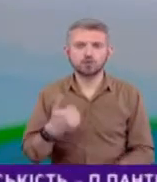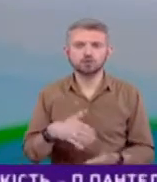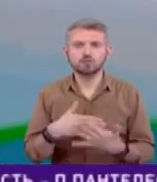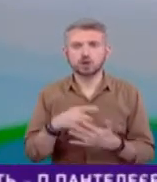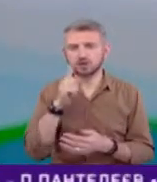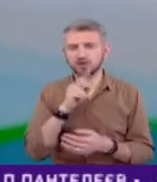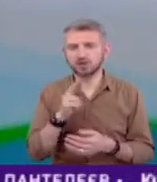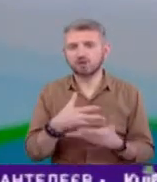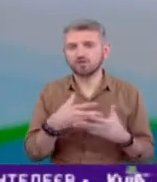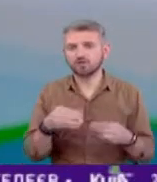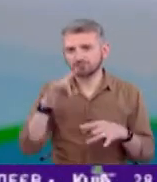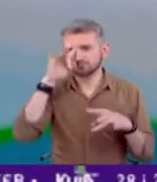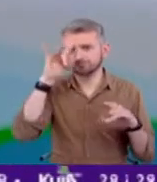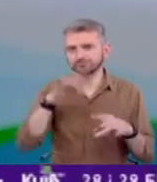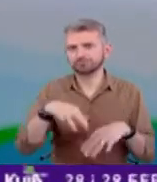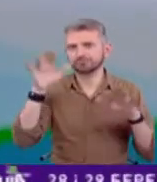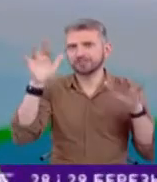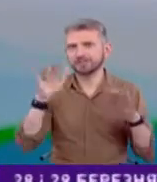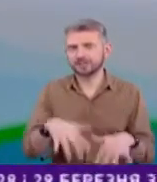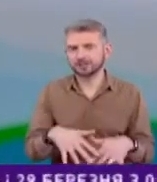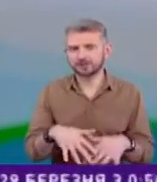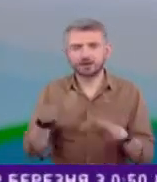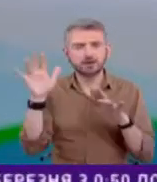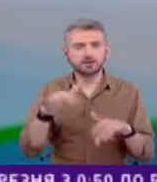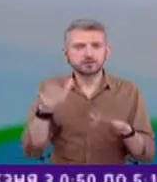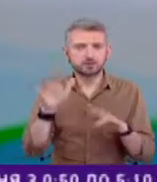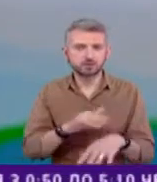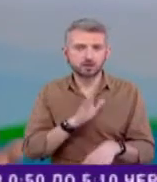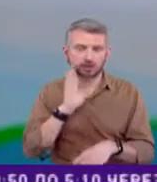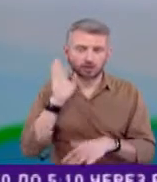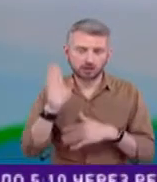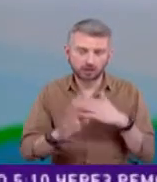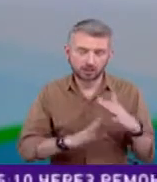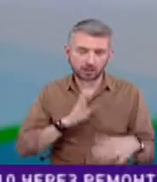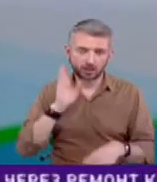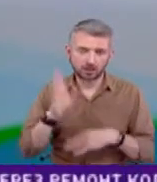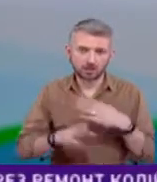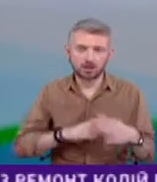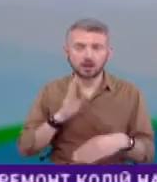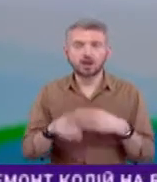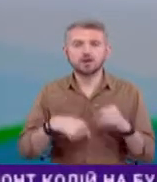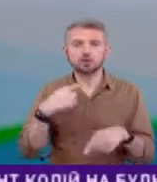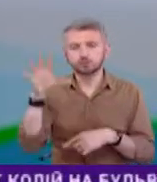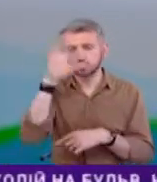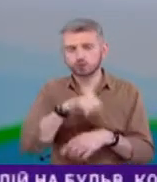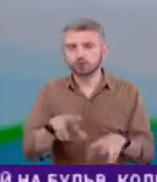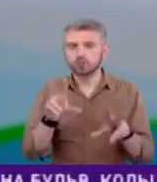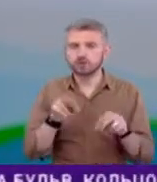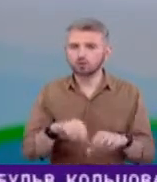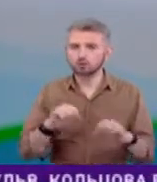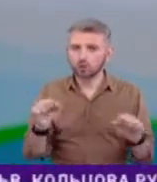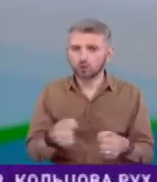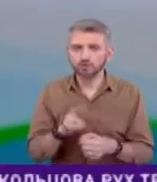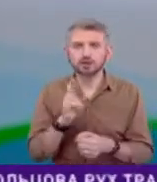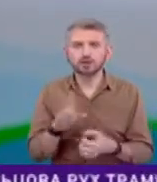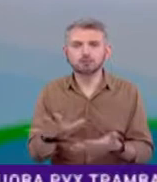місяць, як весна, і раптом сніг на голови киян. Сипало у столиці вночі, і вранці, і вдень, а наступної ночі обіцяють мороз.